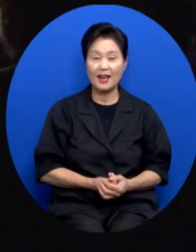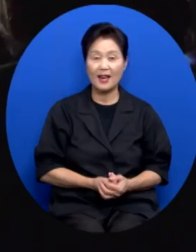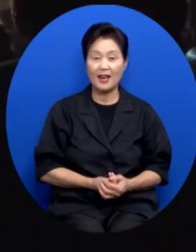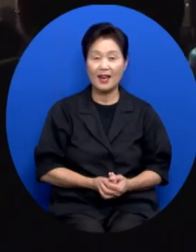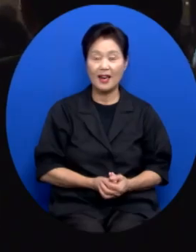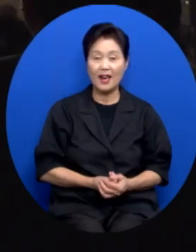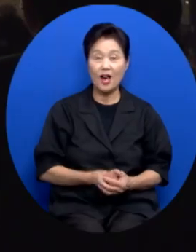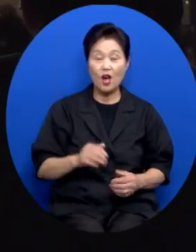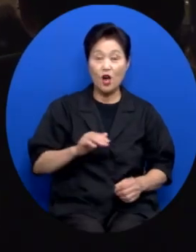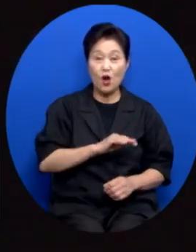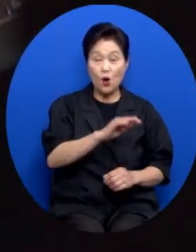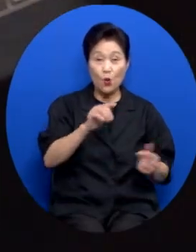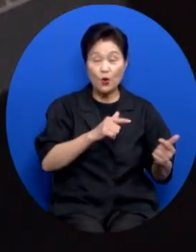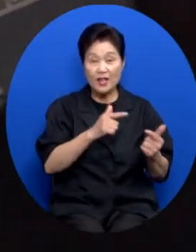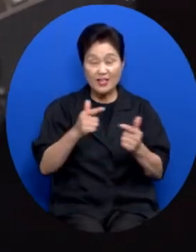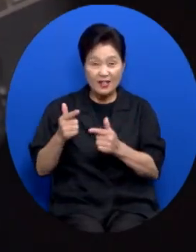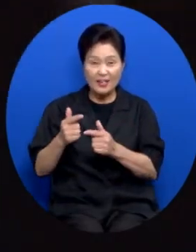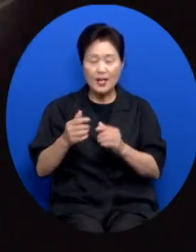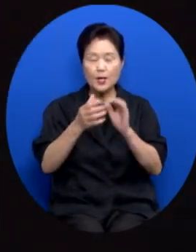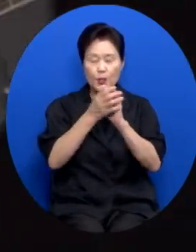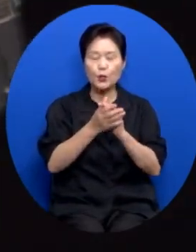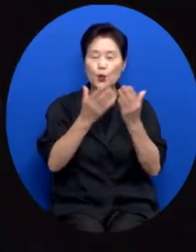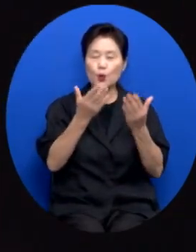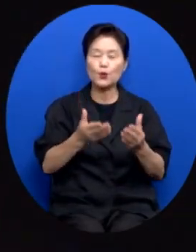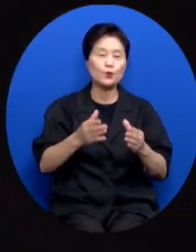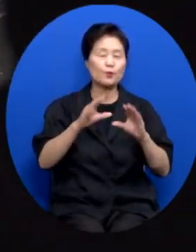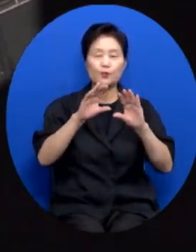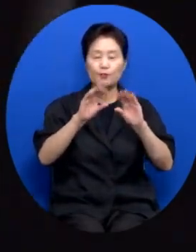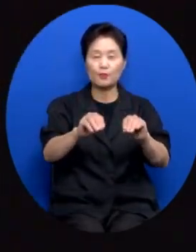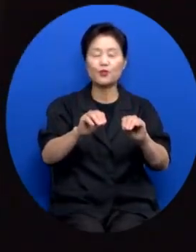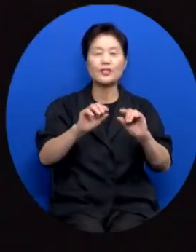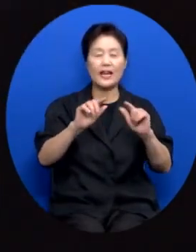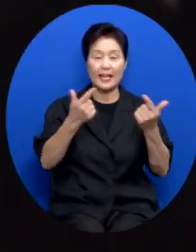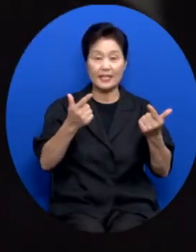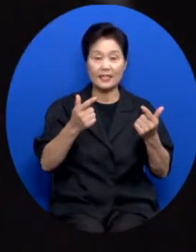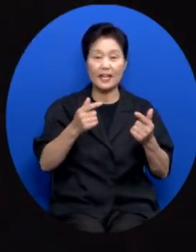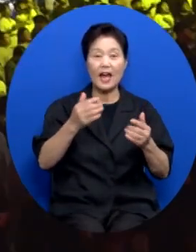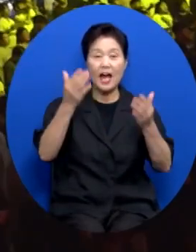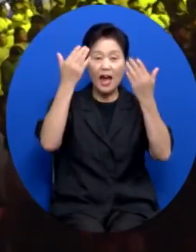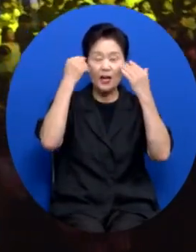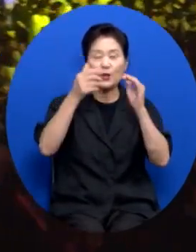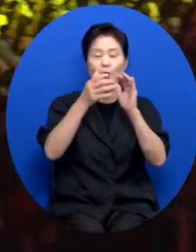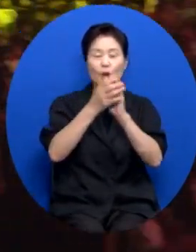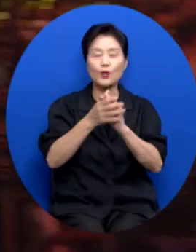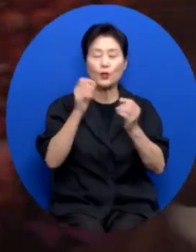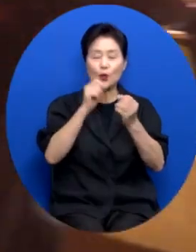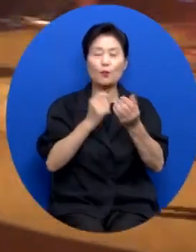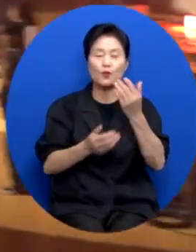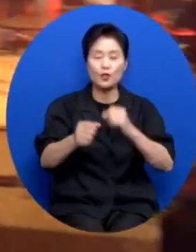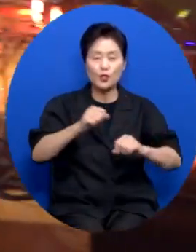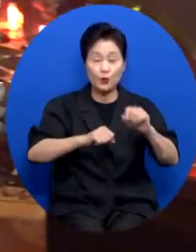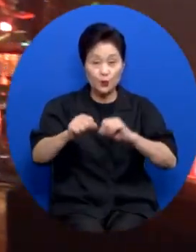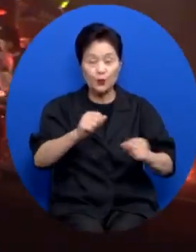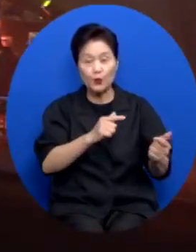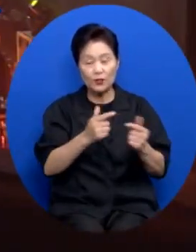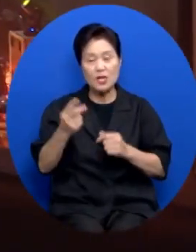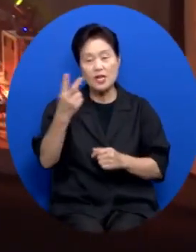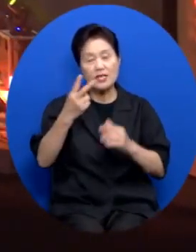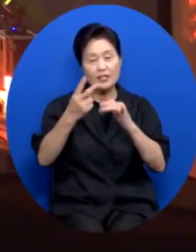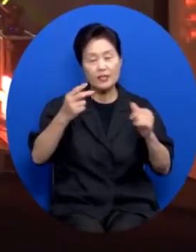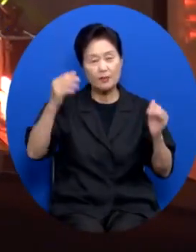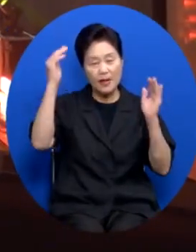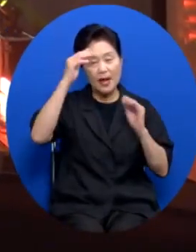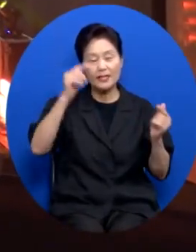Stop과 우리는 학교에서도 기도합니다라는 문구처럼 기도자로 세워진 2천여 명의 학생들이 뜨거운 찬양과